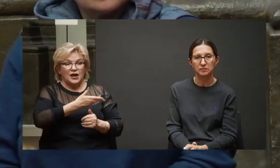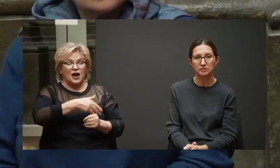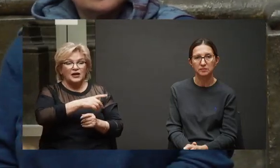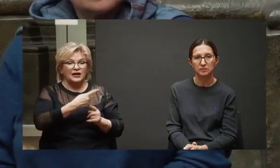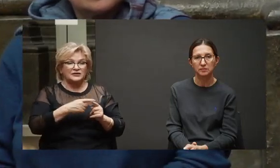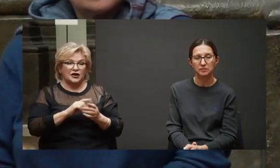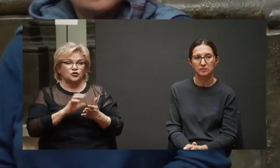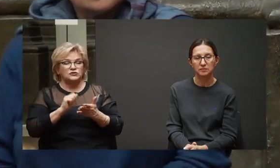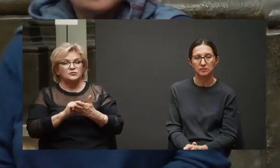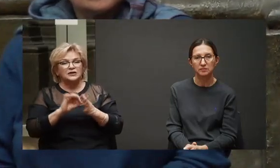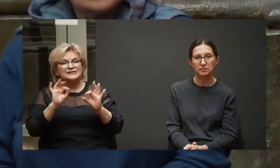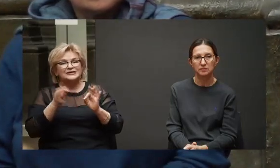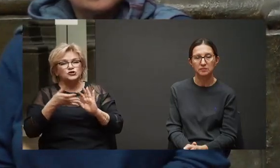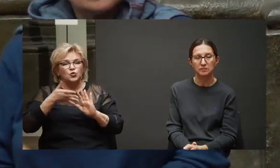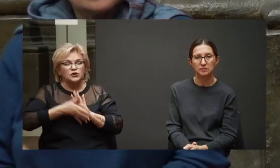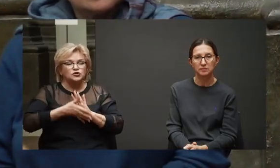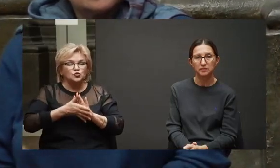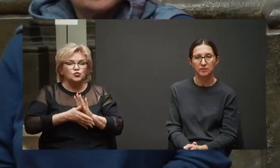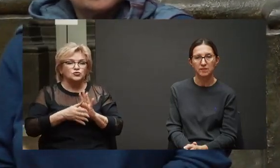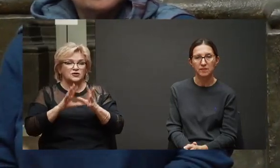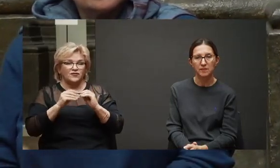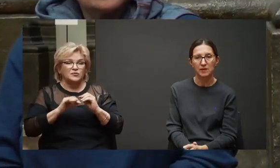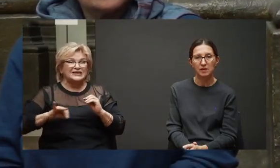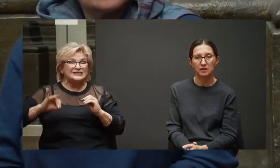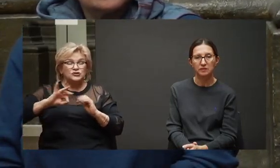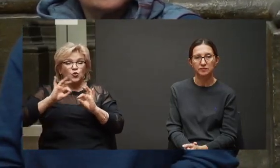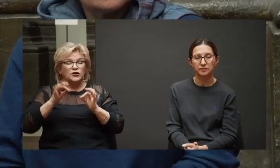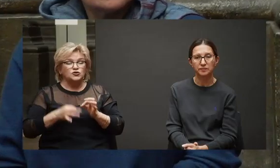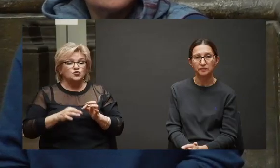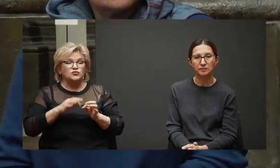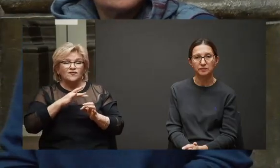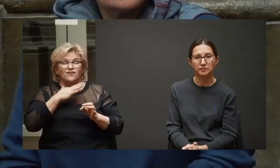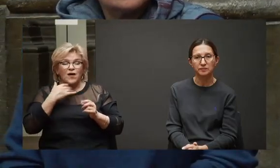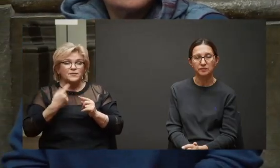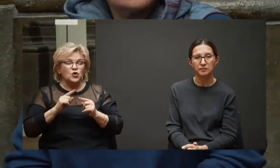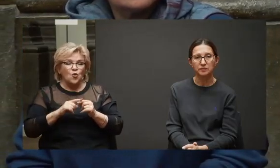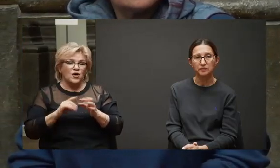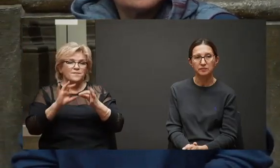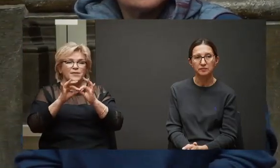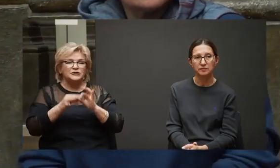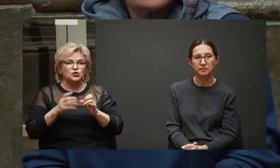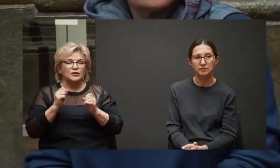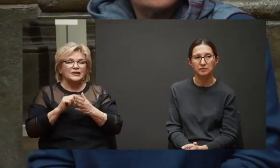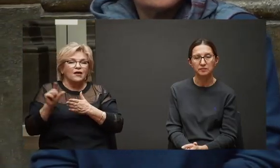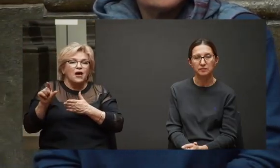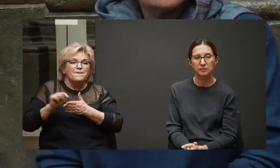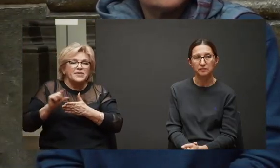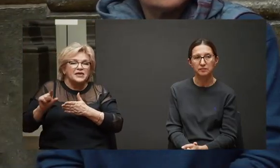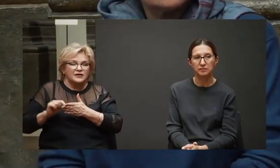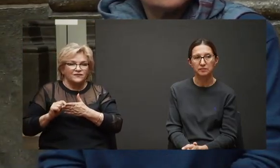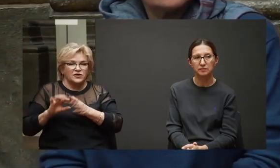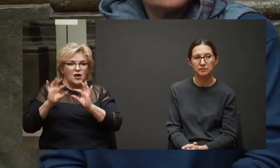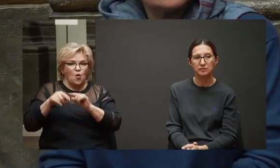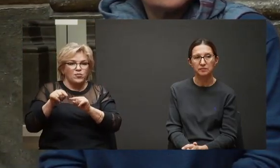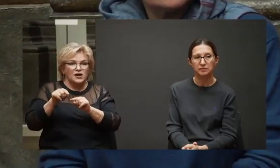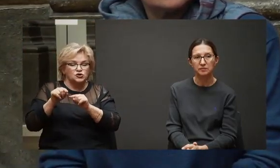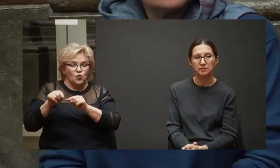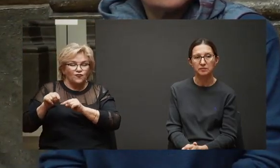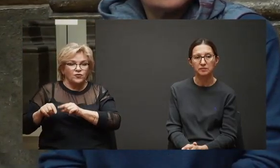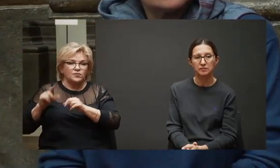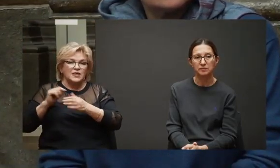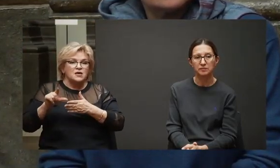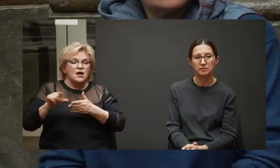занимаются историей искусства, скажут, что, ну, в принципе, история искусства во многом построена на копировании одних образцов и